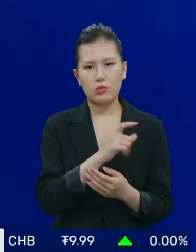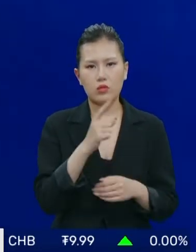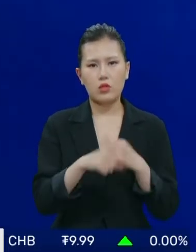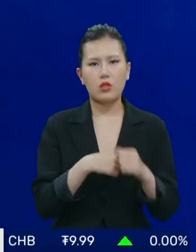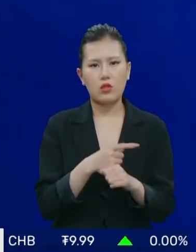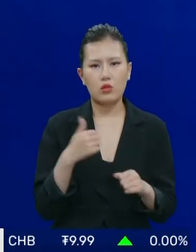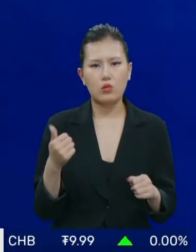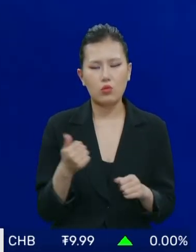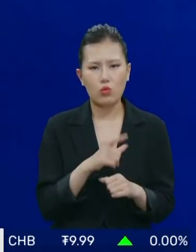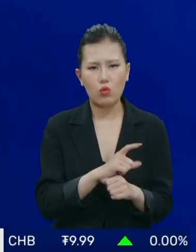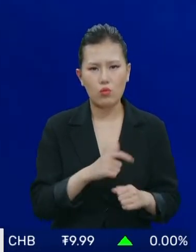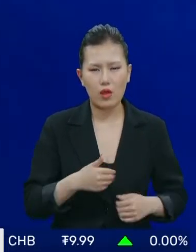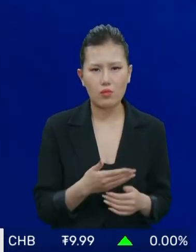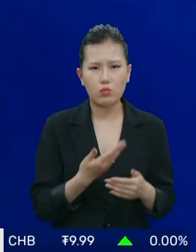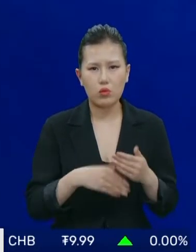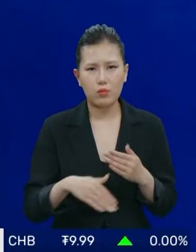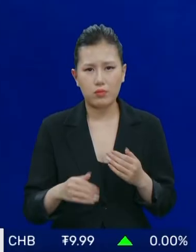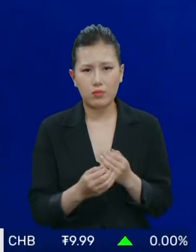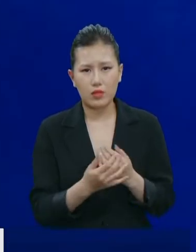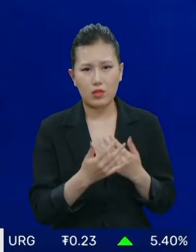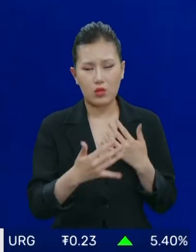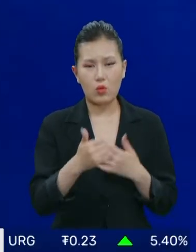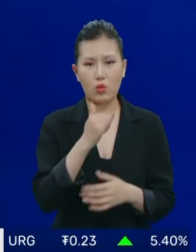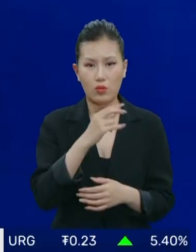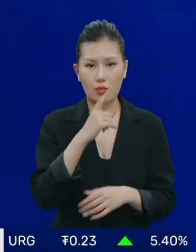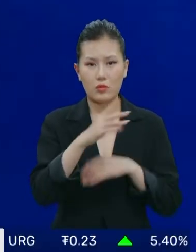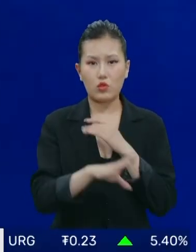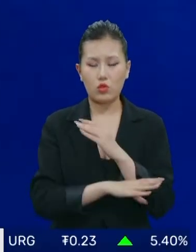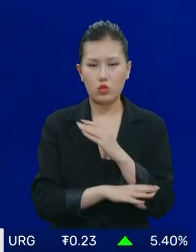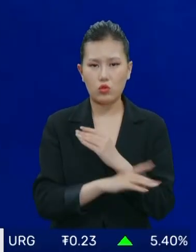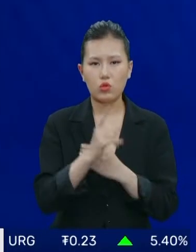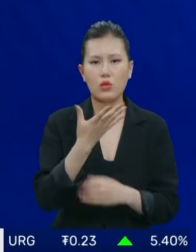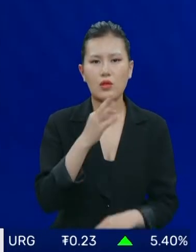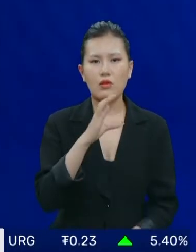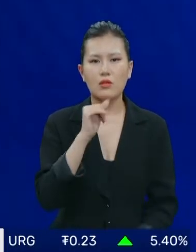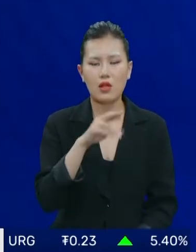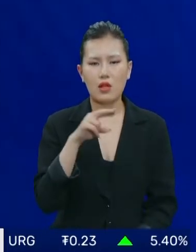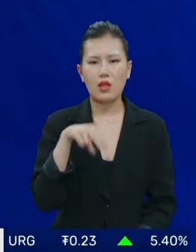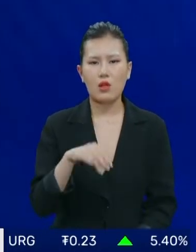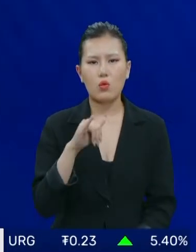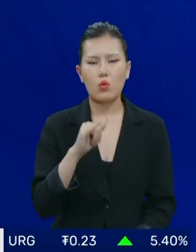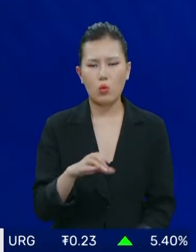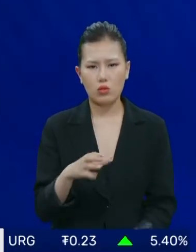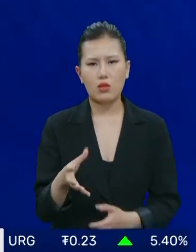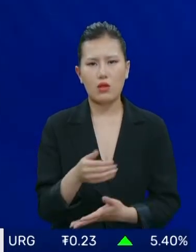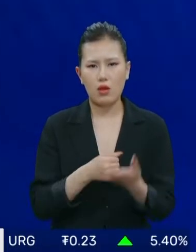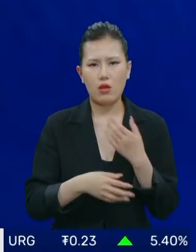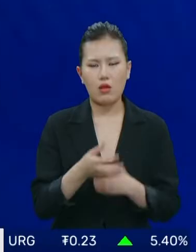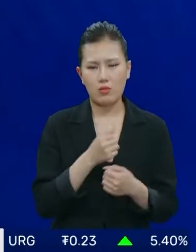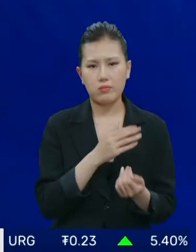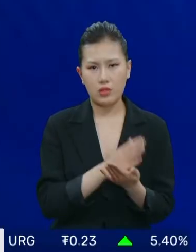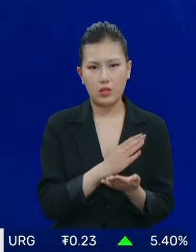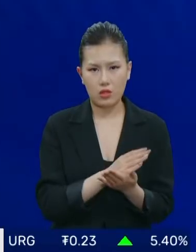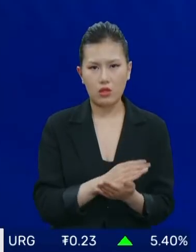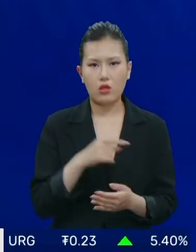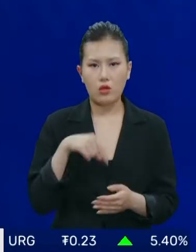хүн амаа дагаж өссөөр Улаанбаатар хотын иргэд өдөрт дунджаар 150 сая литр ус хэрэглэж байна гэсэн тооцоо байна. Ингээд энэ жилээс